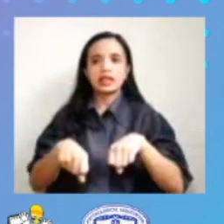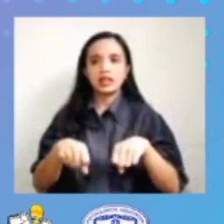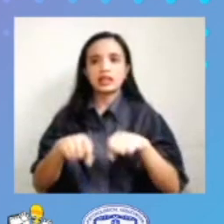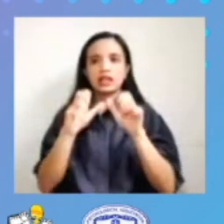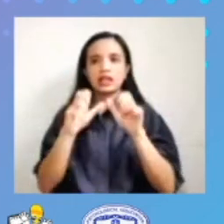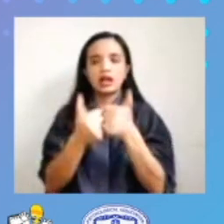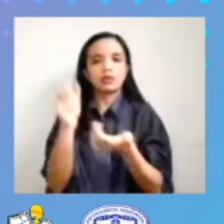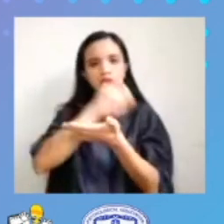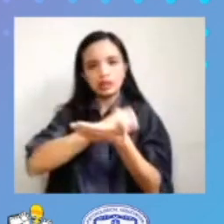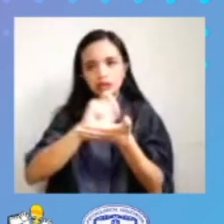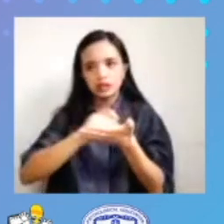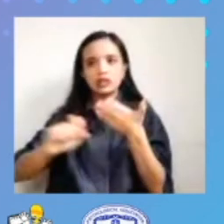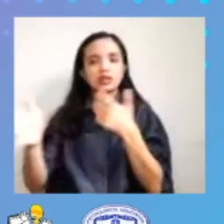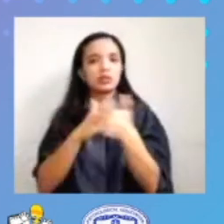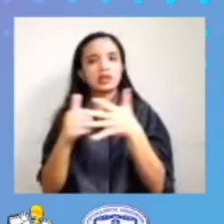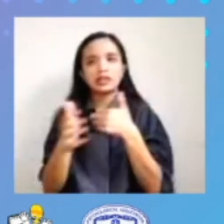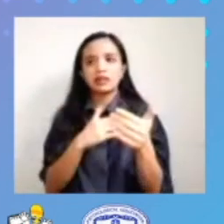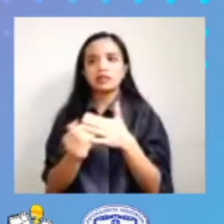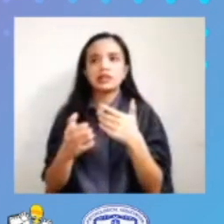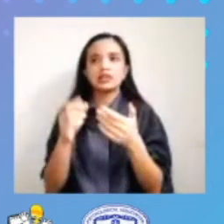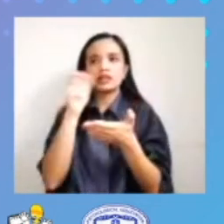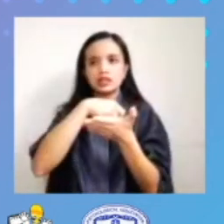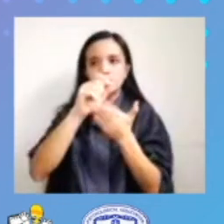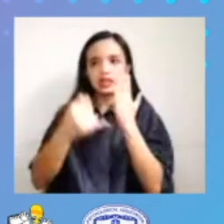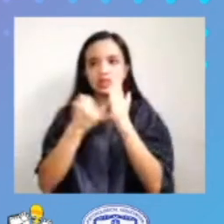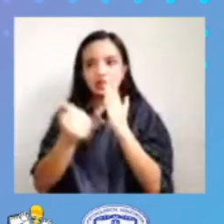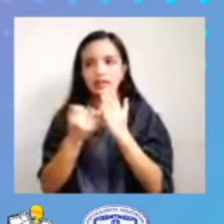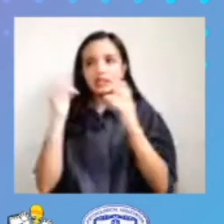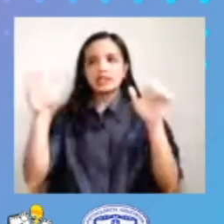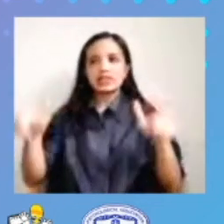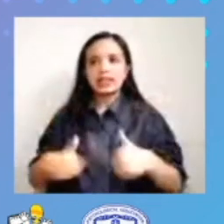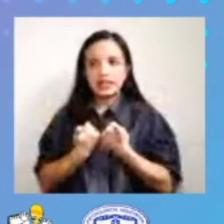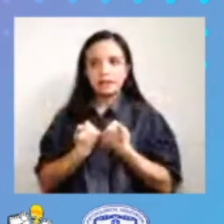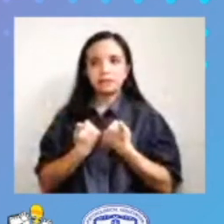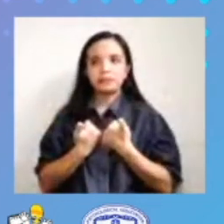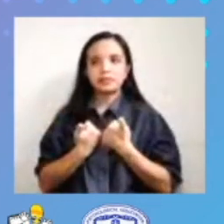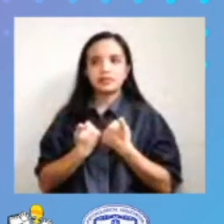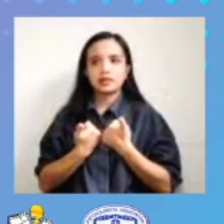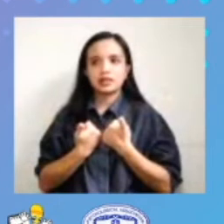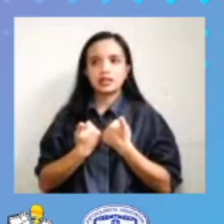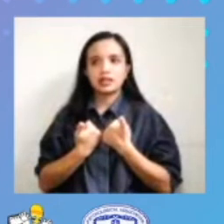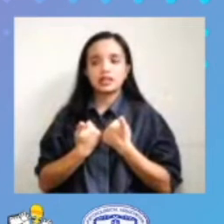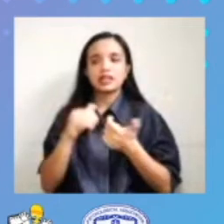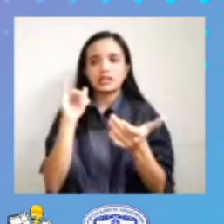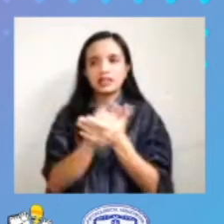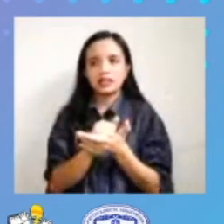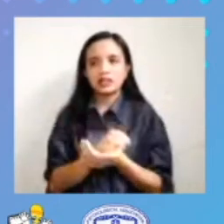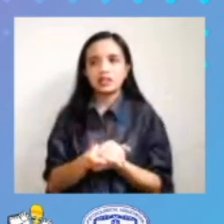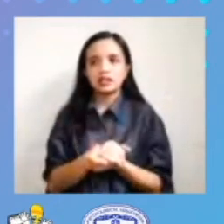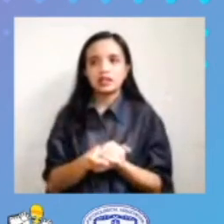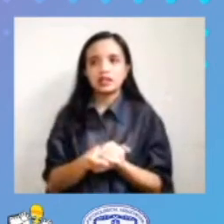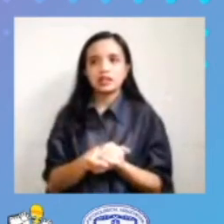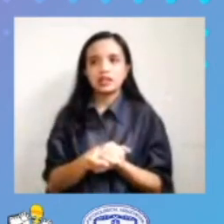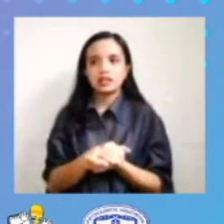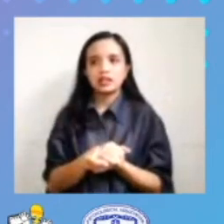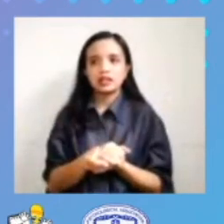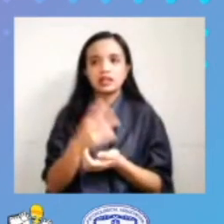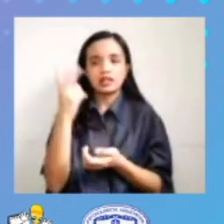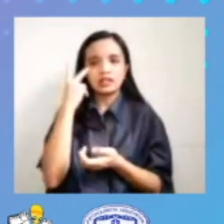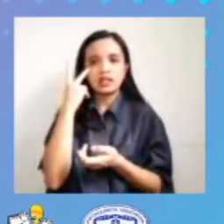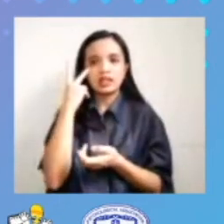there, no? It's okay to recognize the bad feelings that you have, but you have to do something about it. Kaya nga sinabing, may